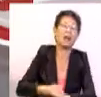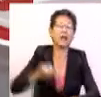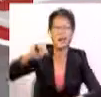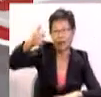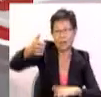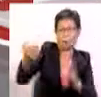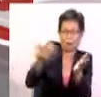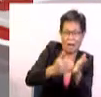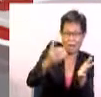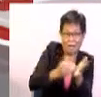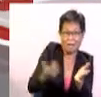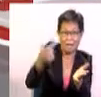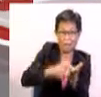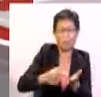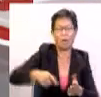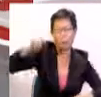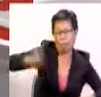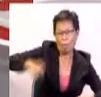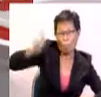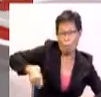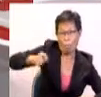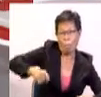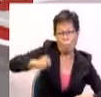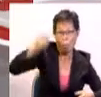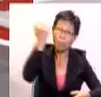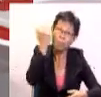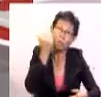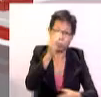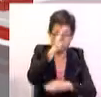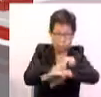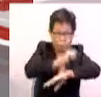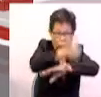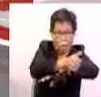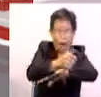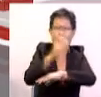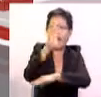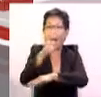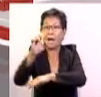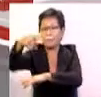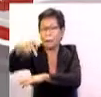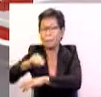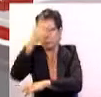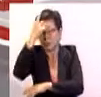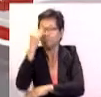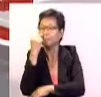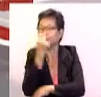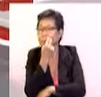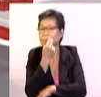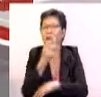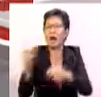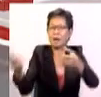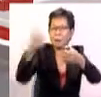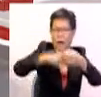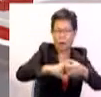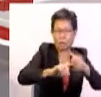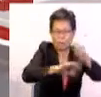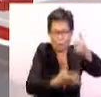Esok sekali lagi kes perbicaraan membabitkan dakwaan ke atas bekas Perdana Menteri Datuk Seri Najib Razak berhubung